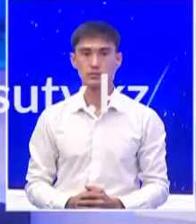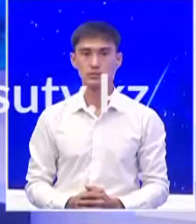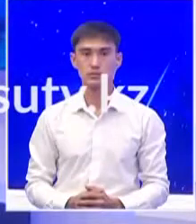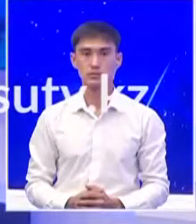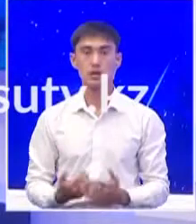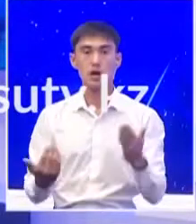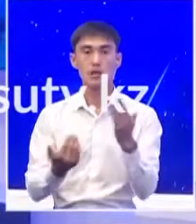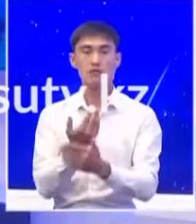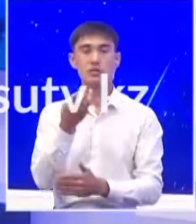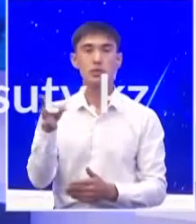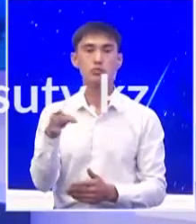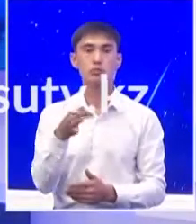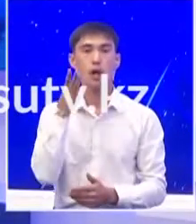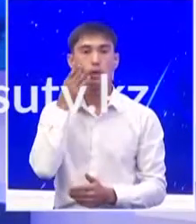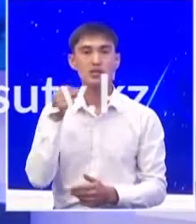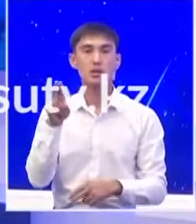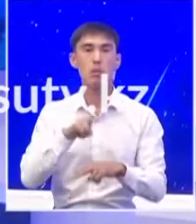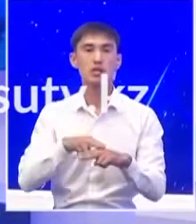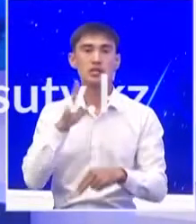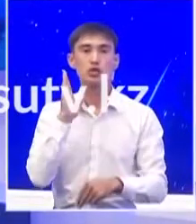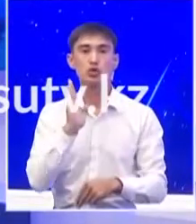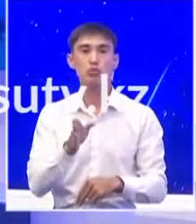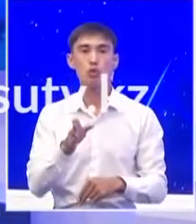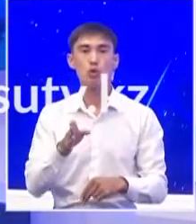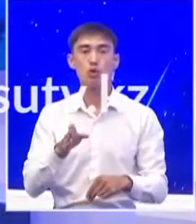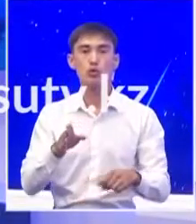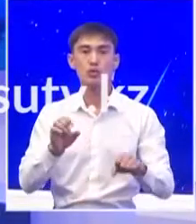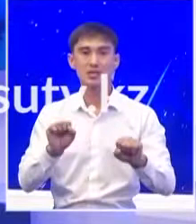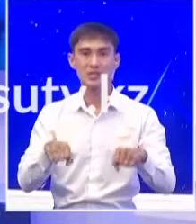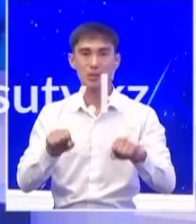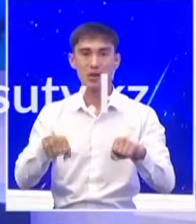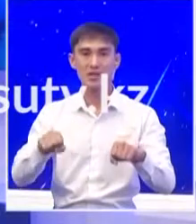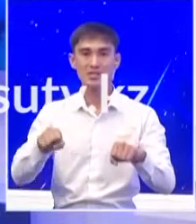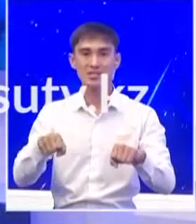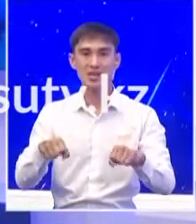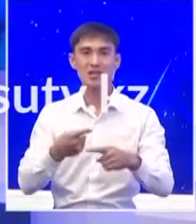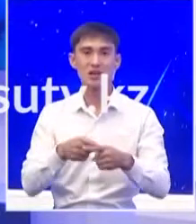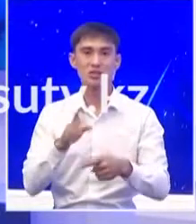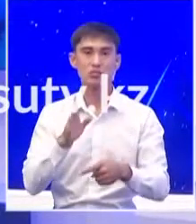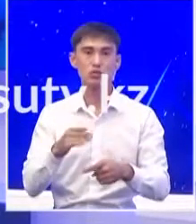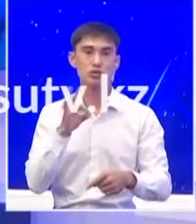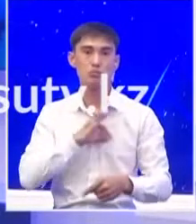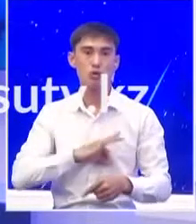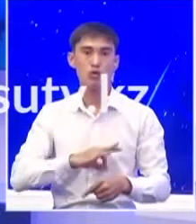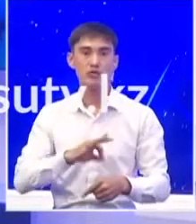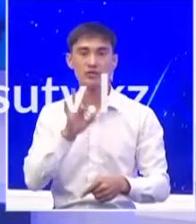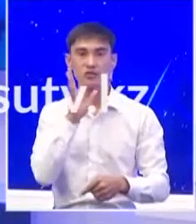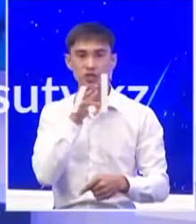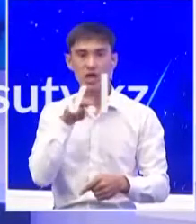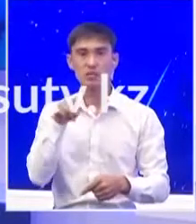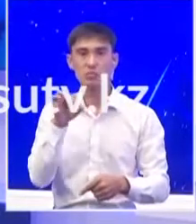К новостям республики. Алматинские полицейские будут ездить на мотоциклах. Транспорт будут использовать в часы пик